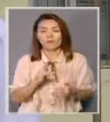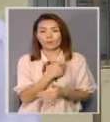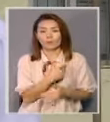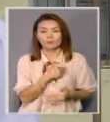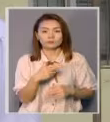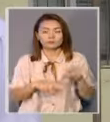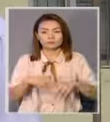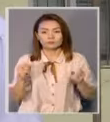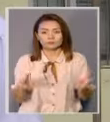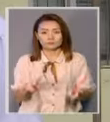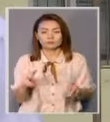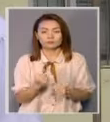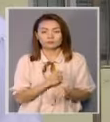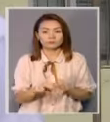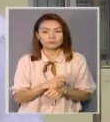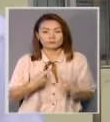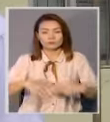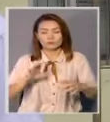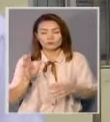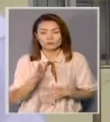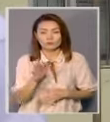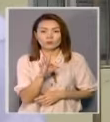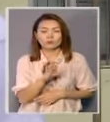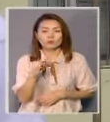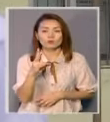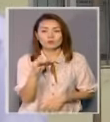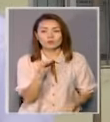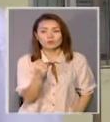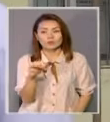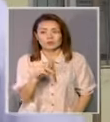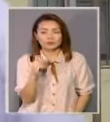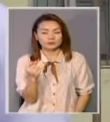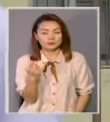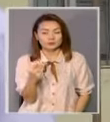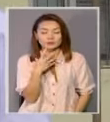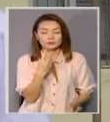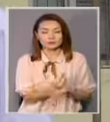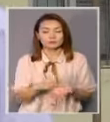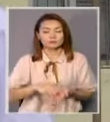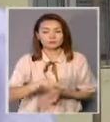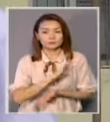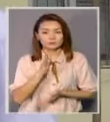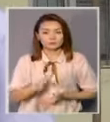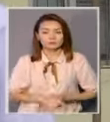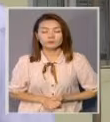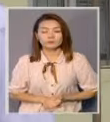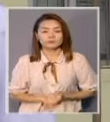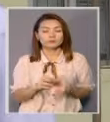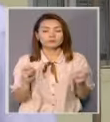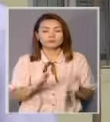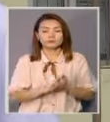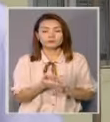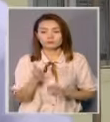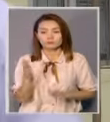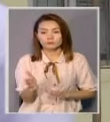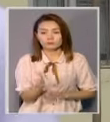собираются поставить специальный терминал в нашем офисе по адресу Нурсоя 11 и в своем учреждении. Там ведут специальную